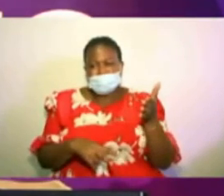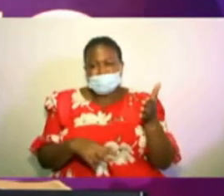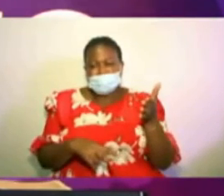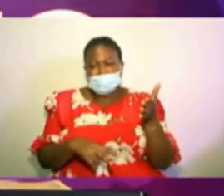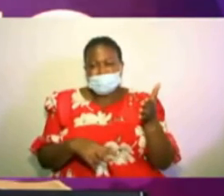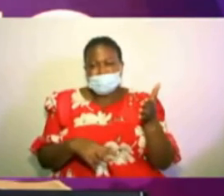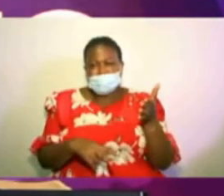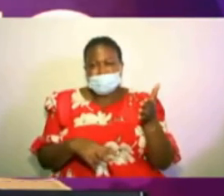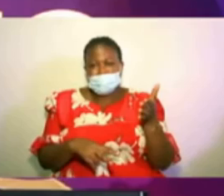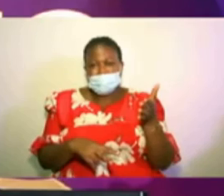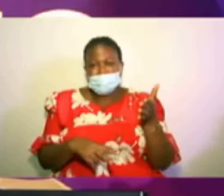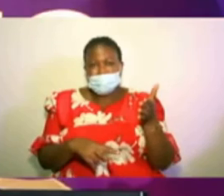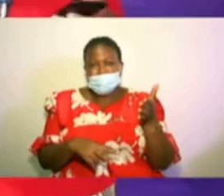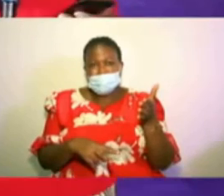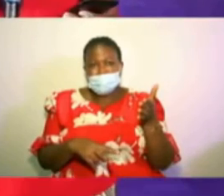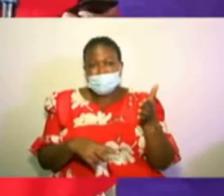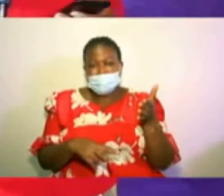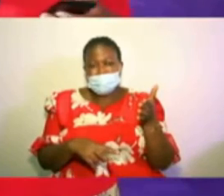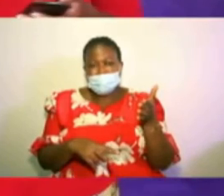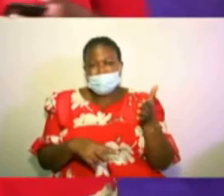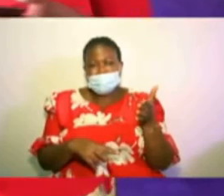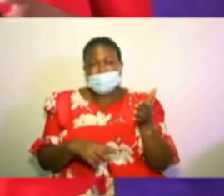this popular